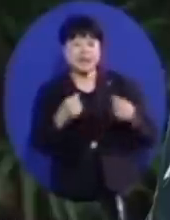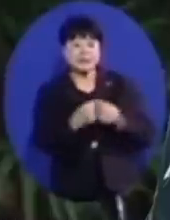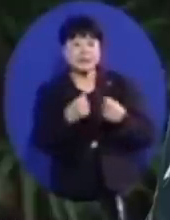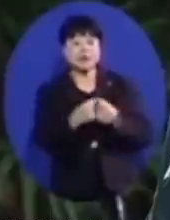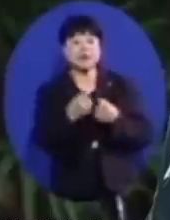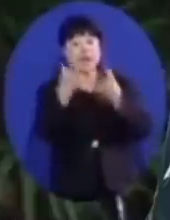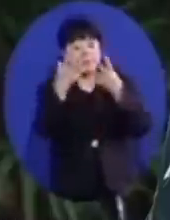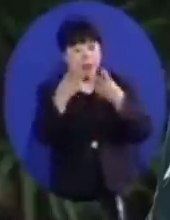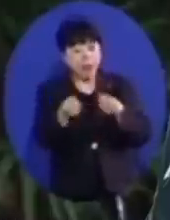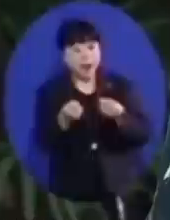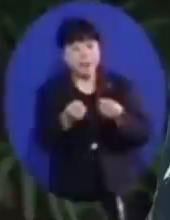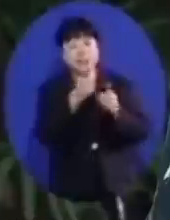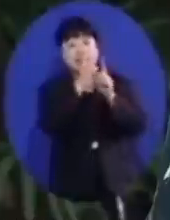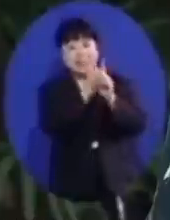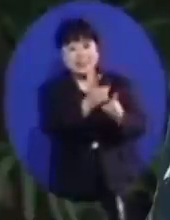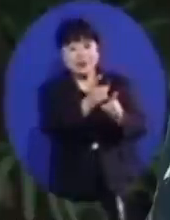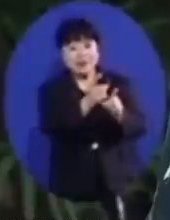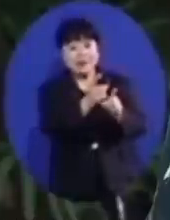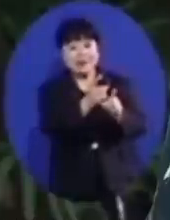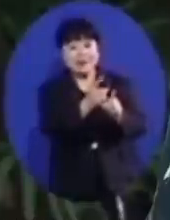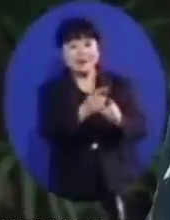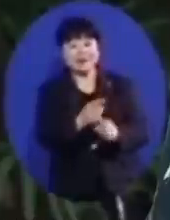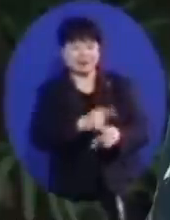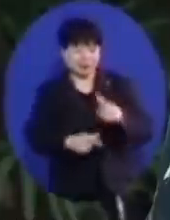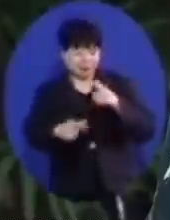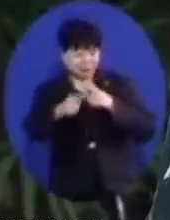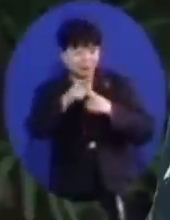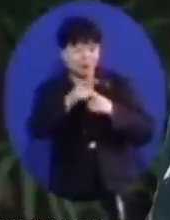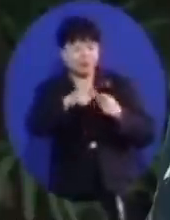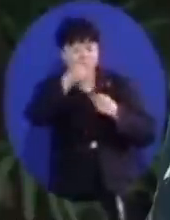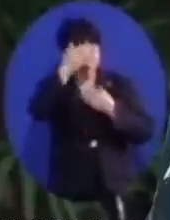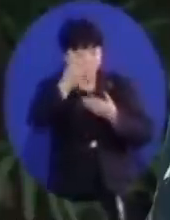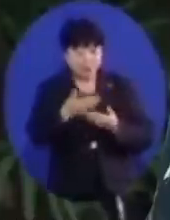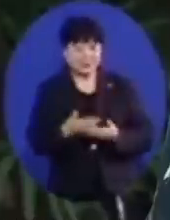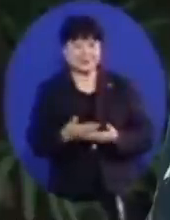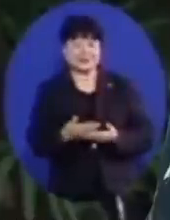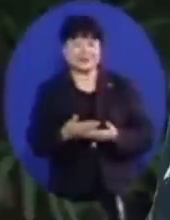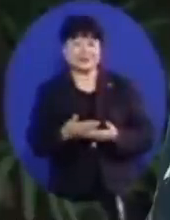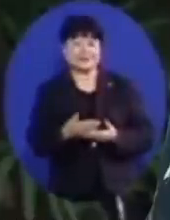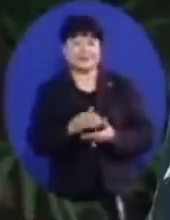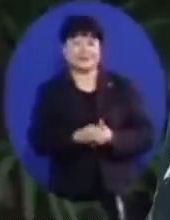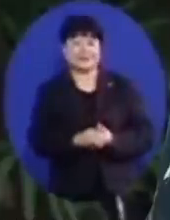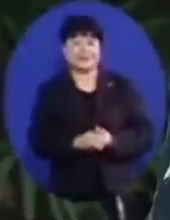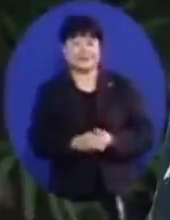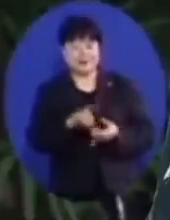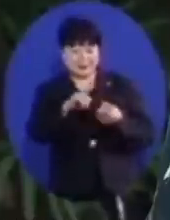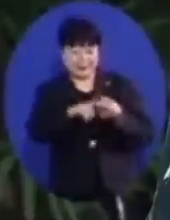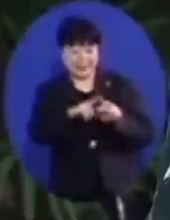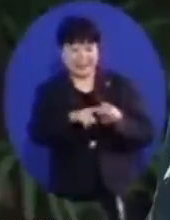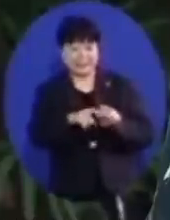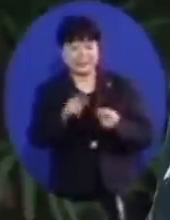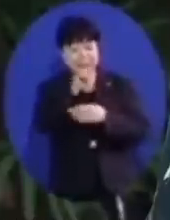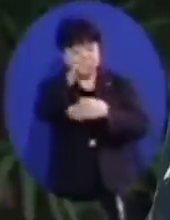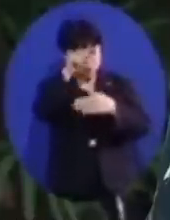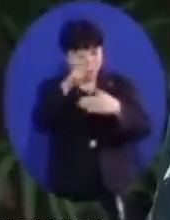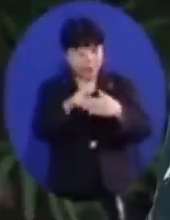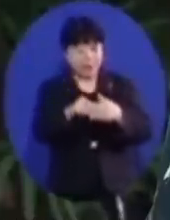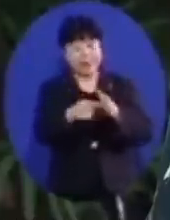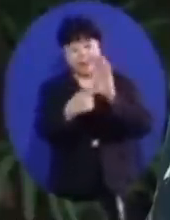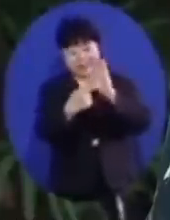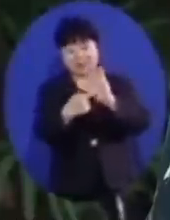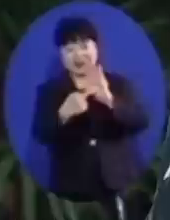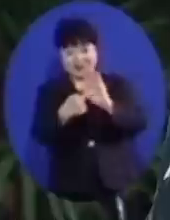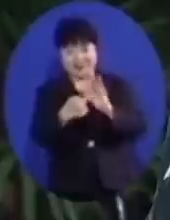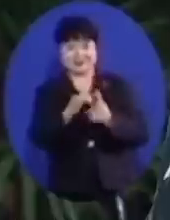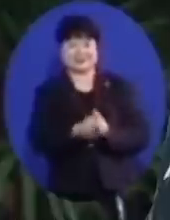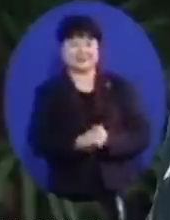싸움에 많이 이겨서 점점 구원받은 그 사실이 내 생활 속에 나타나면